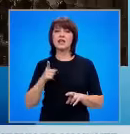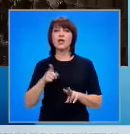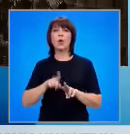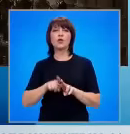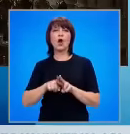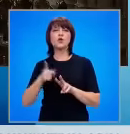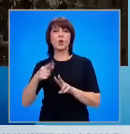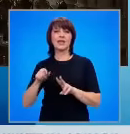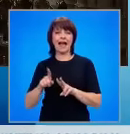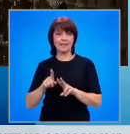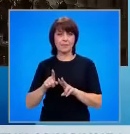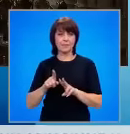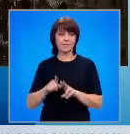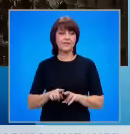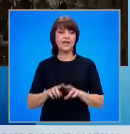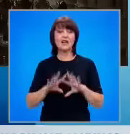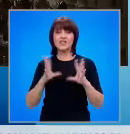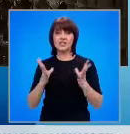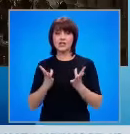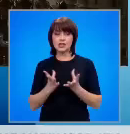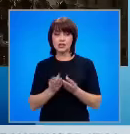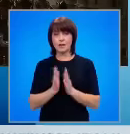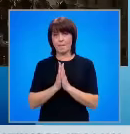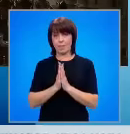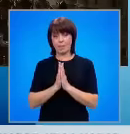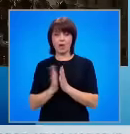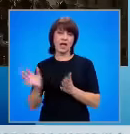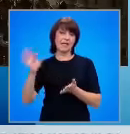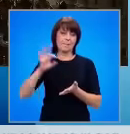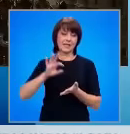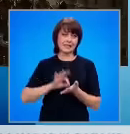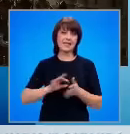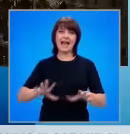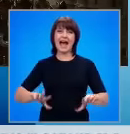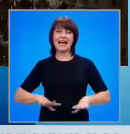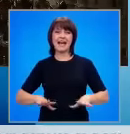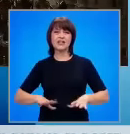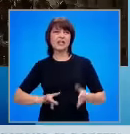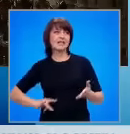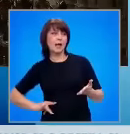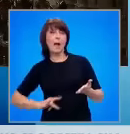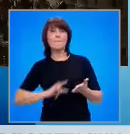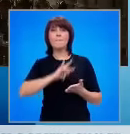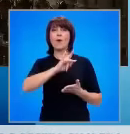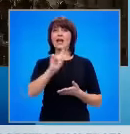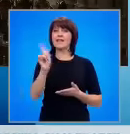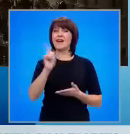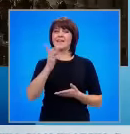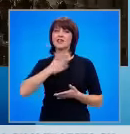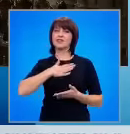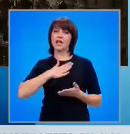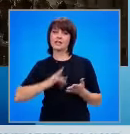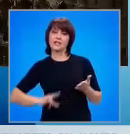крал. Те всички бяха помолени да пристигнат с граждански полет, една с частните си самолети, и днес да се придвижат